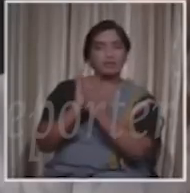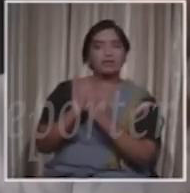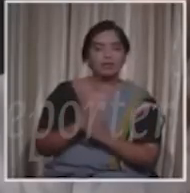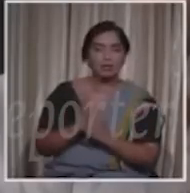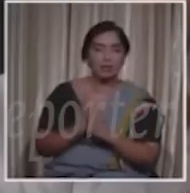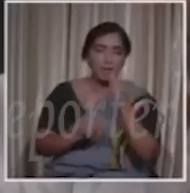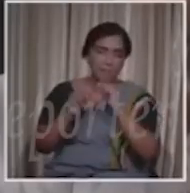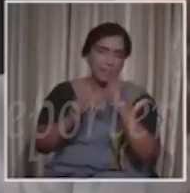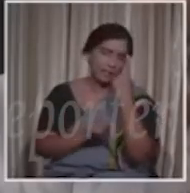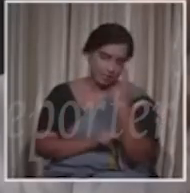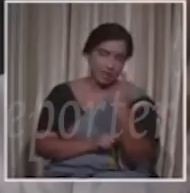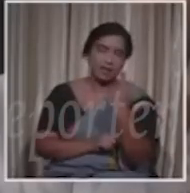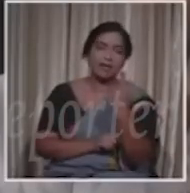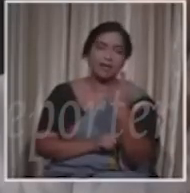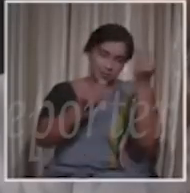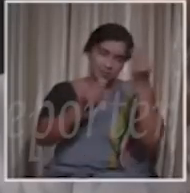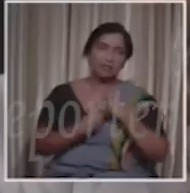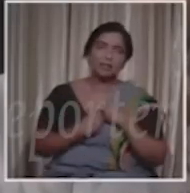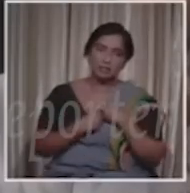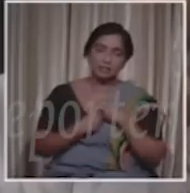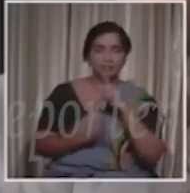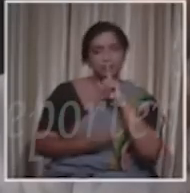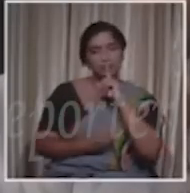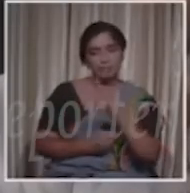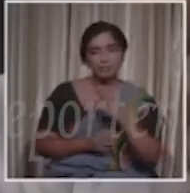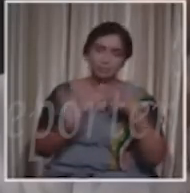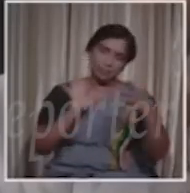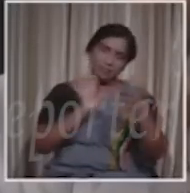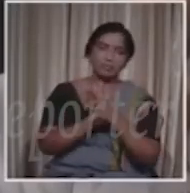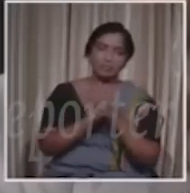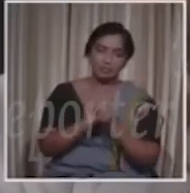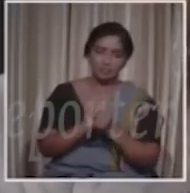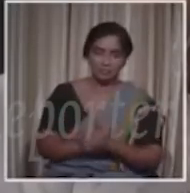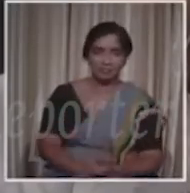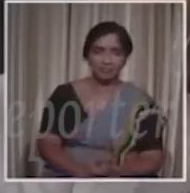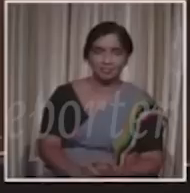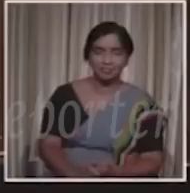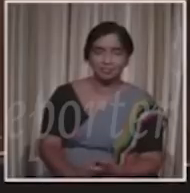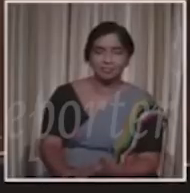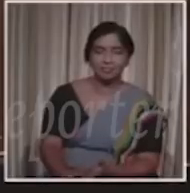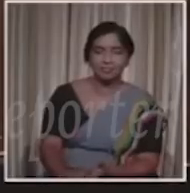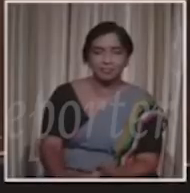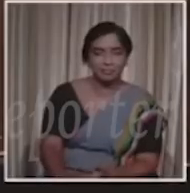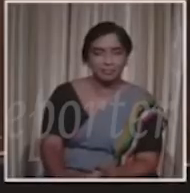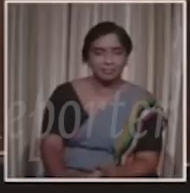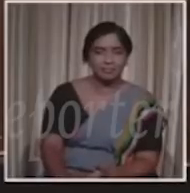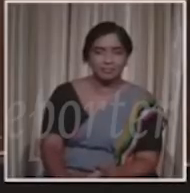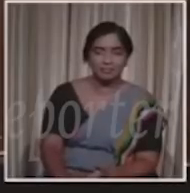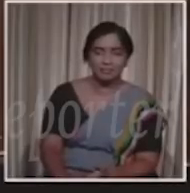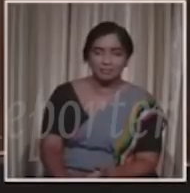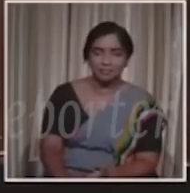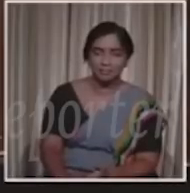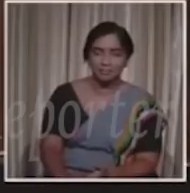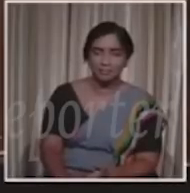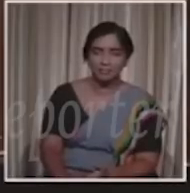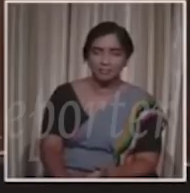තානාපති කාර්යාල වලටත් කියන්නම් අපේ මගේ අමාත්‍යාංශෙත් කවුරු හරි දෙන්නම් හුස්ම වැඩසටහනෙන් එක බෙහෙත් වර්ගයක් අපිට